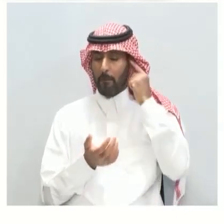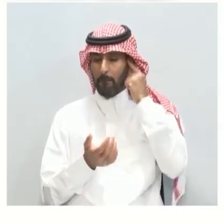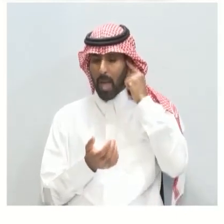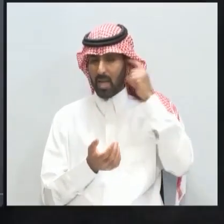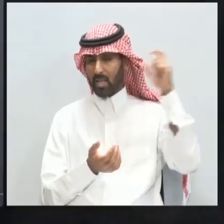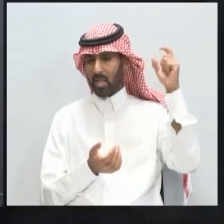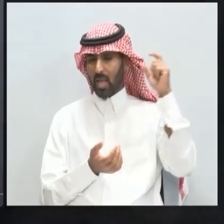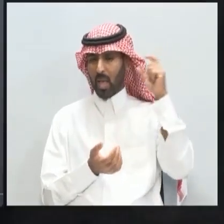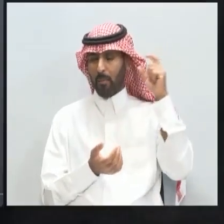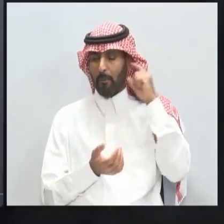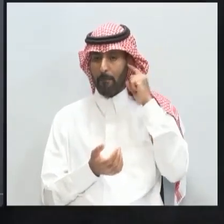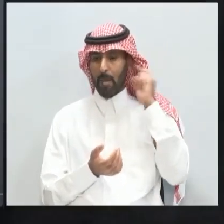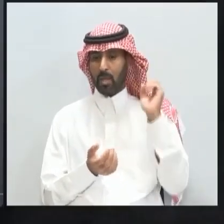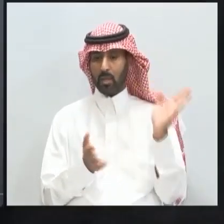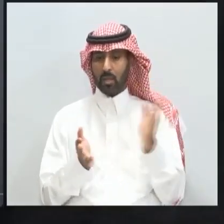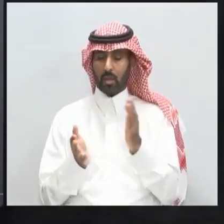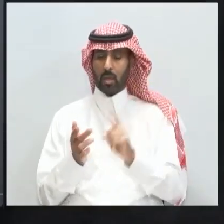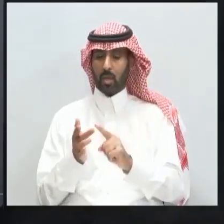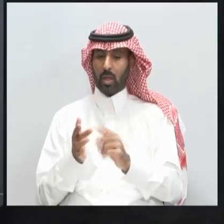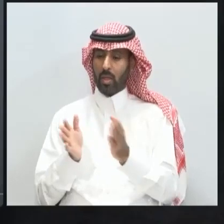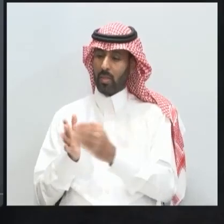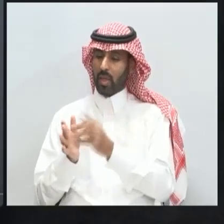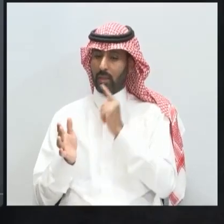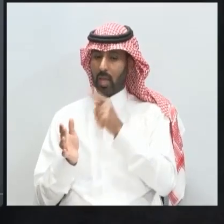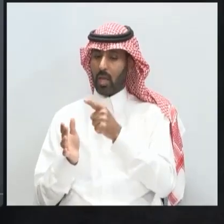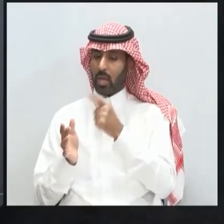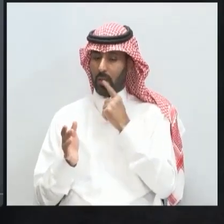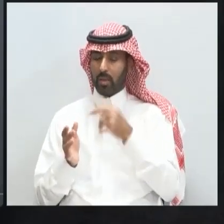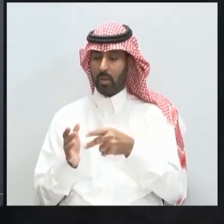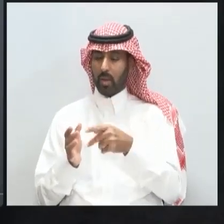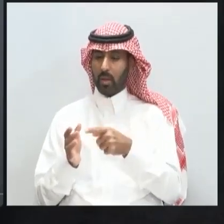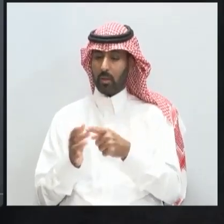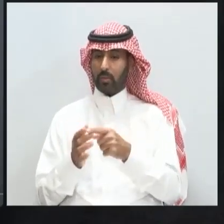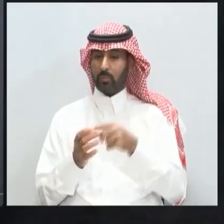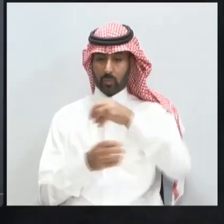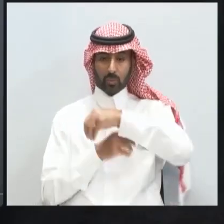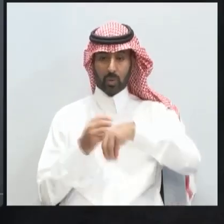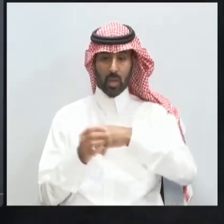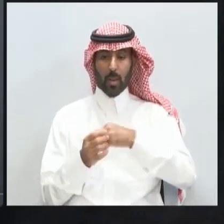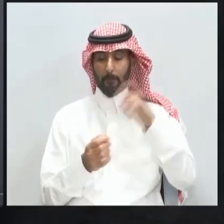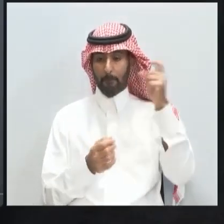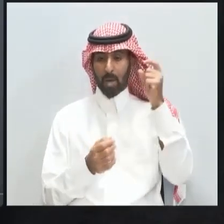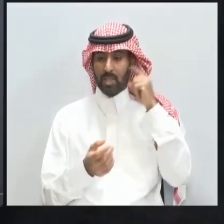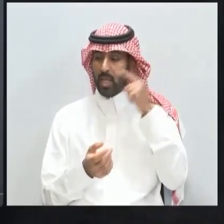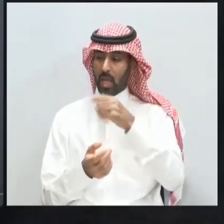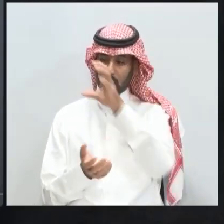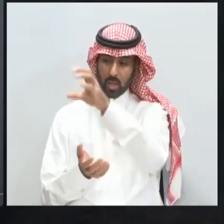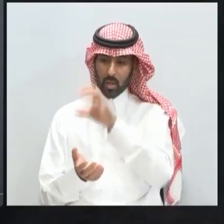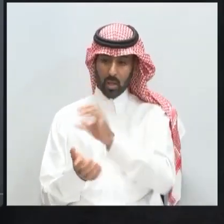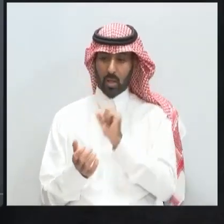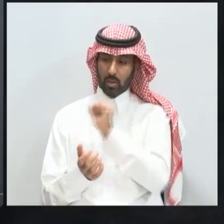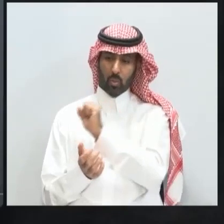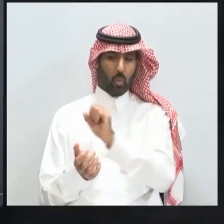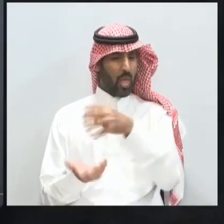مسائل هذا العلم ياتي معنا كثير من مسائله مثل الناس اخو المسوخ ياتي معنا فيه مسائل الايات